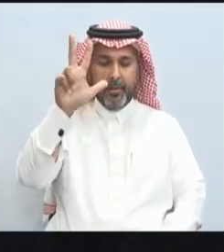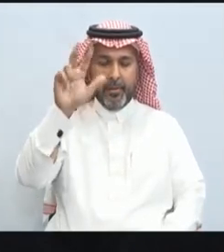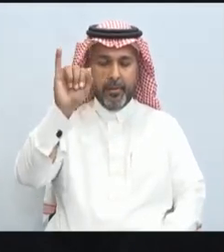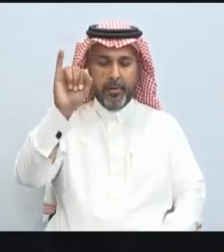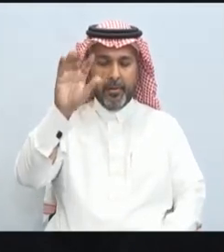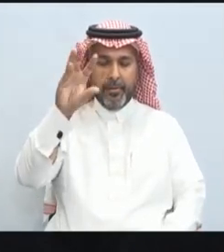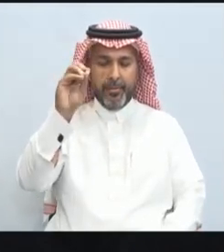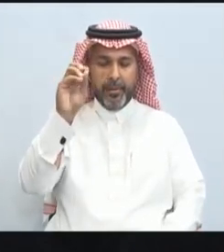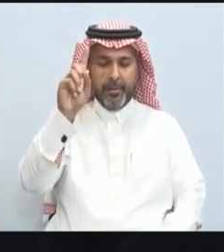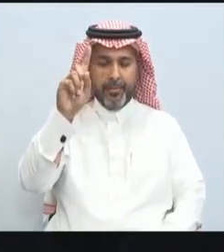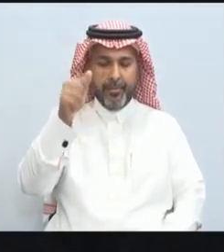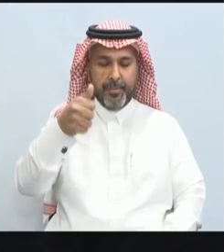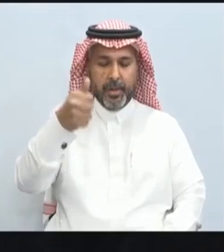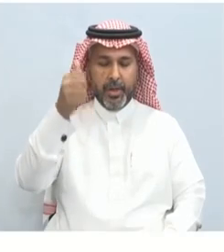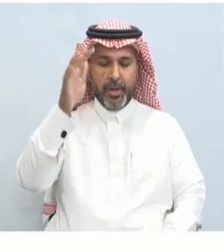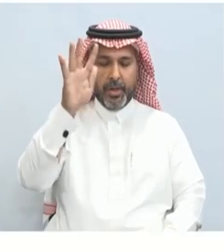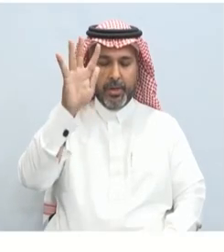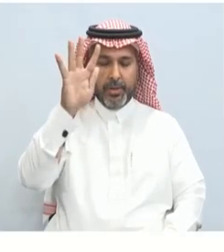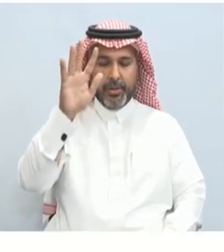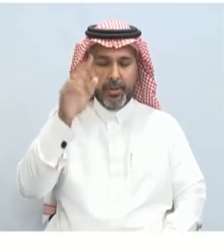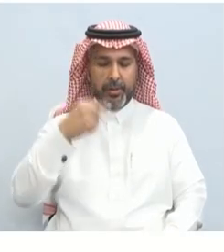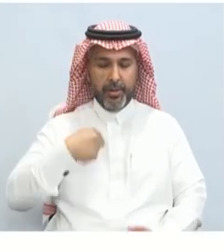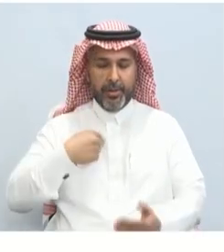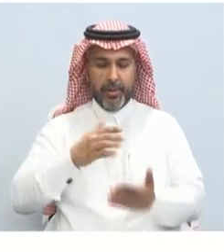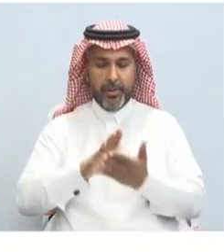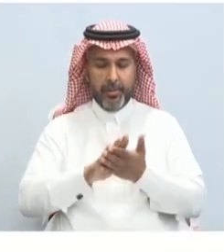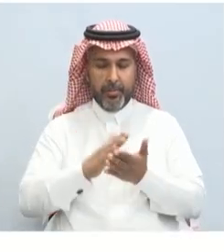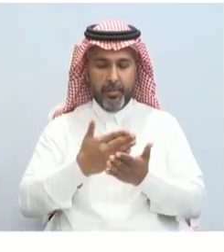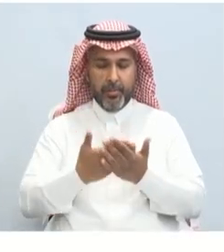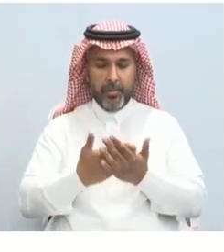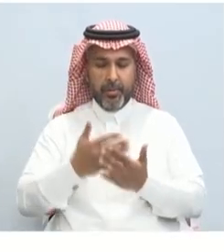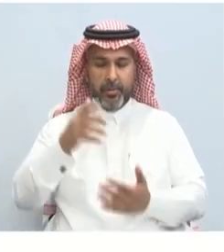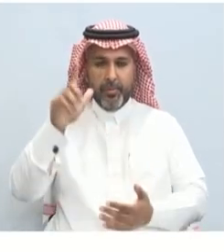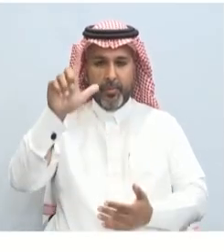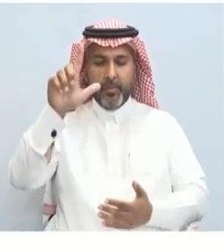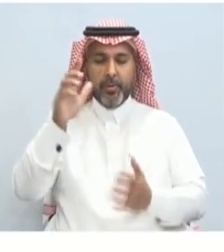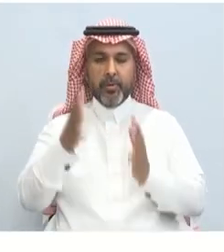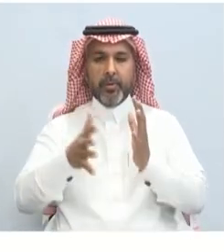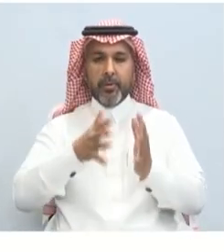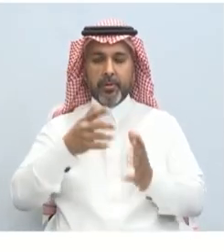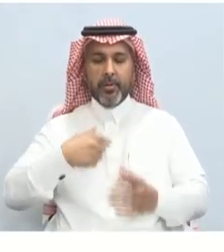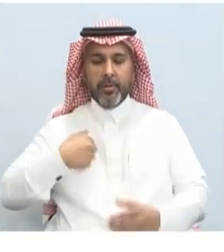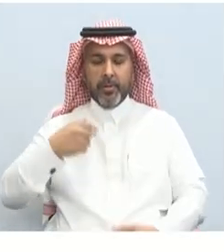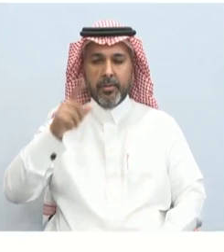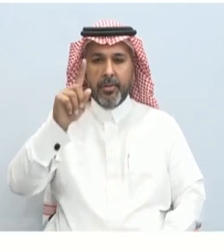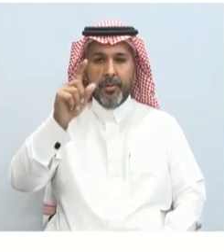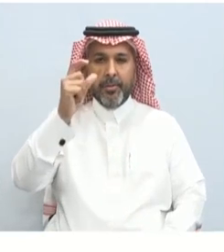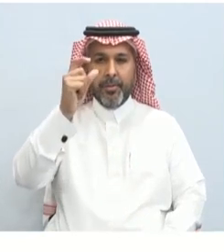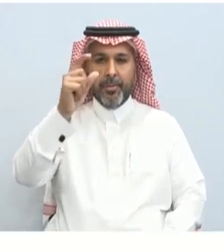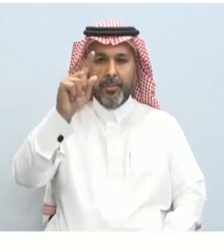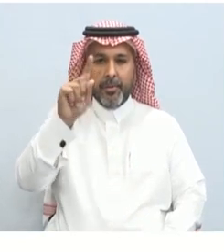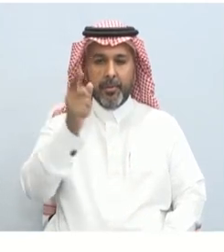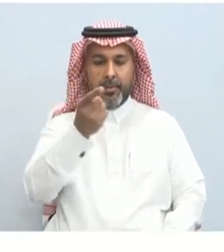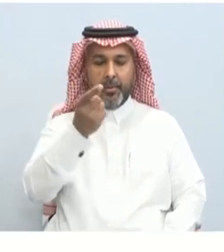من هذا الدرس وهو بعنوان الاستدلال الاستنباطي اولا